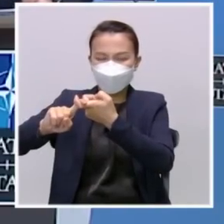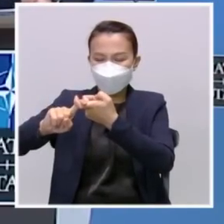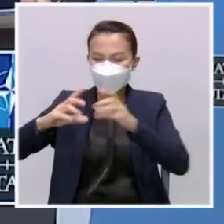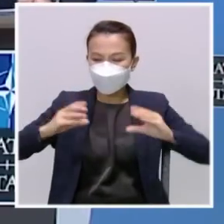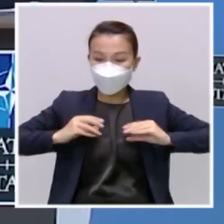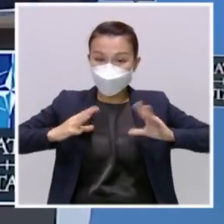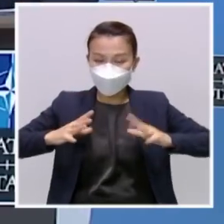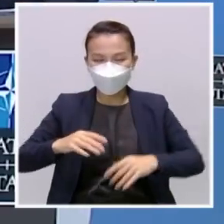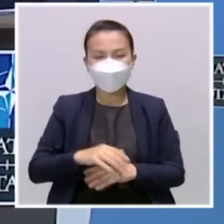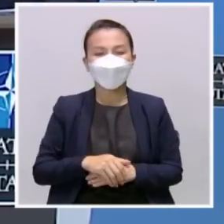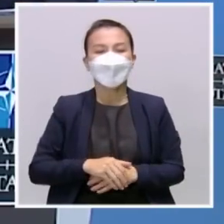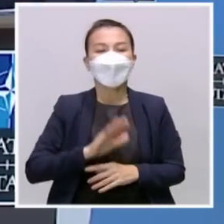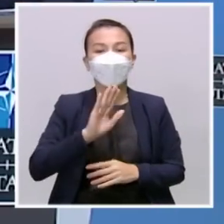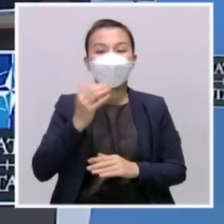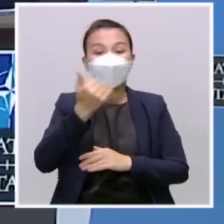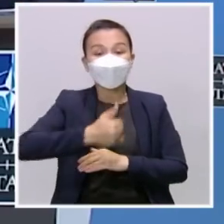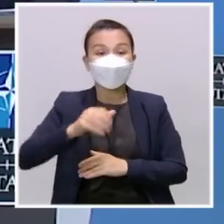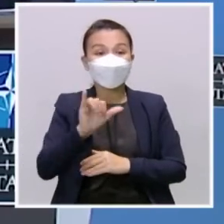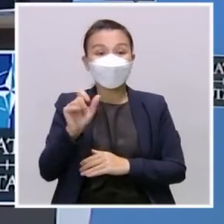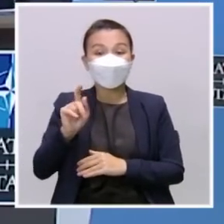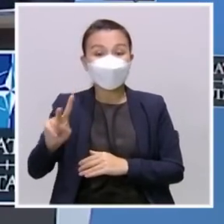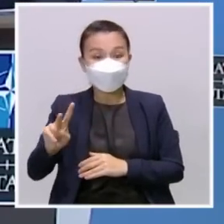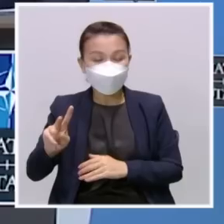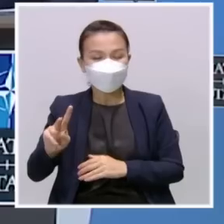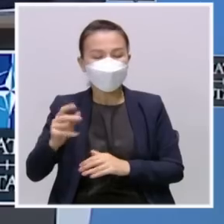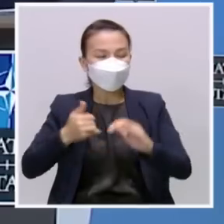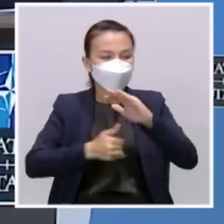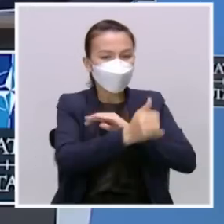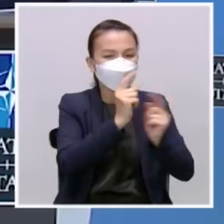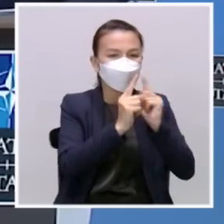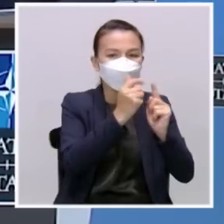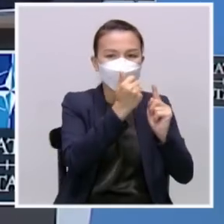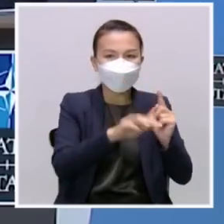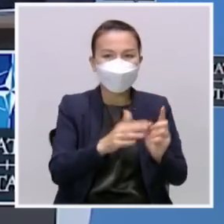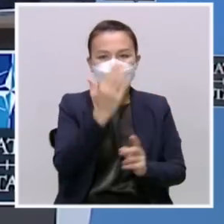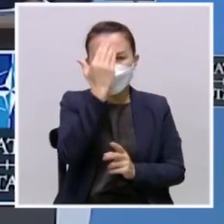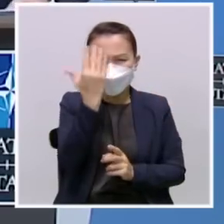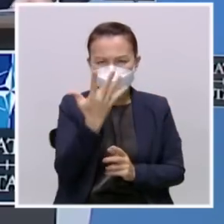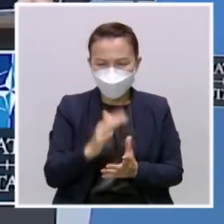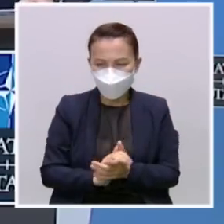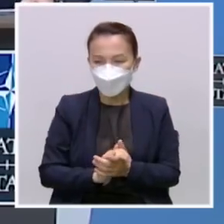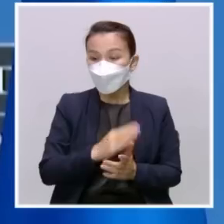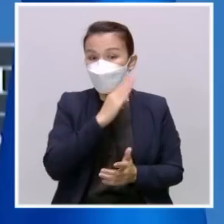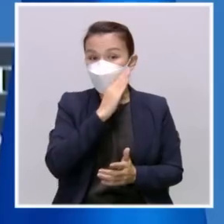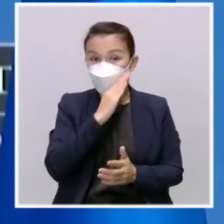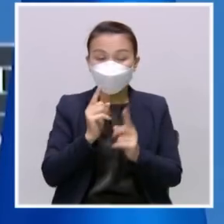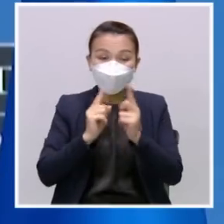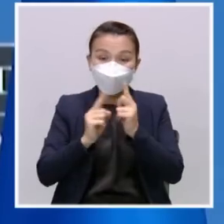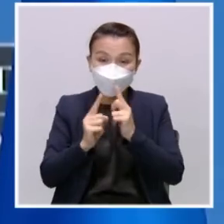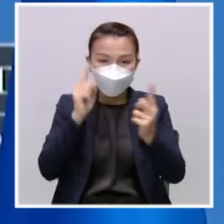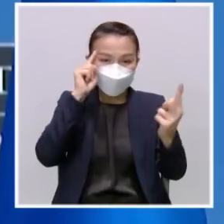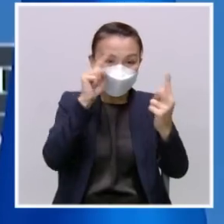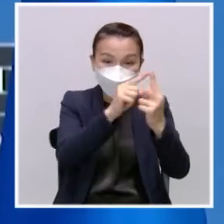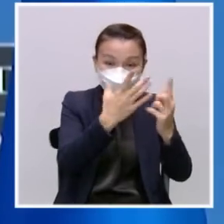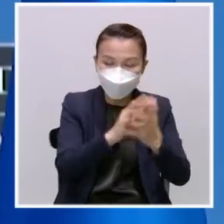ความตั้งใจค่ะและทำเหมือนยูเครนเป็นตัวประกันของรัสเซียเนื่องจากปูตินขู่ว่าจะบุกยูเครนหากว่าการเจรจาไม่สำเร็จ